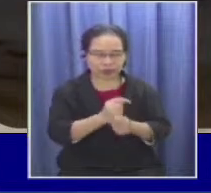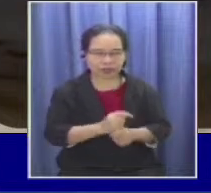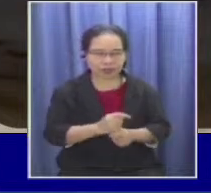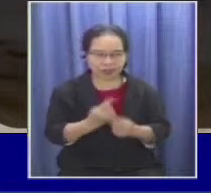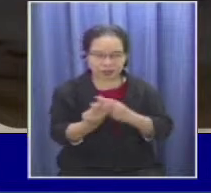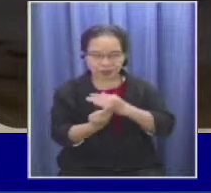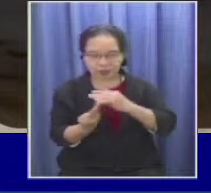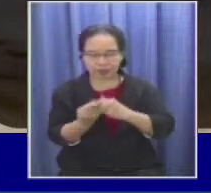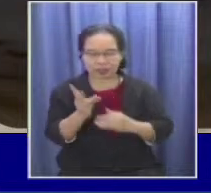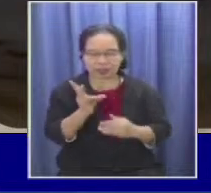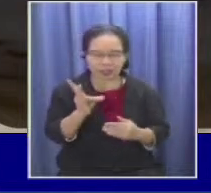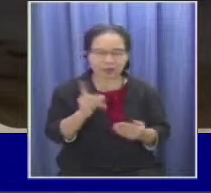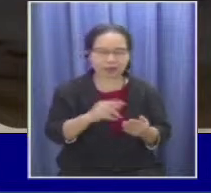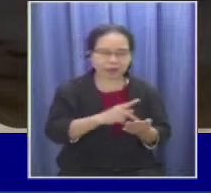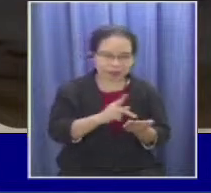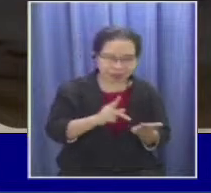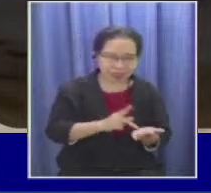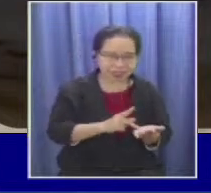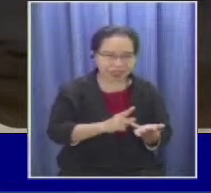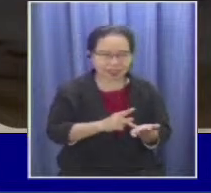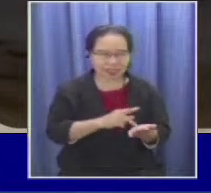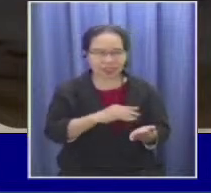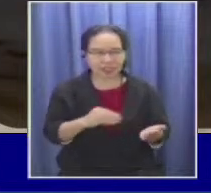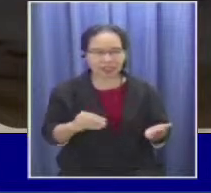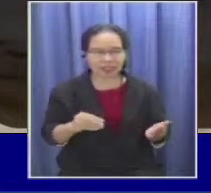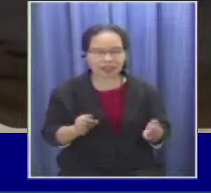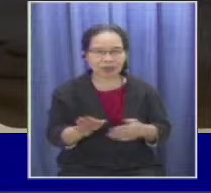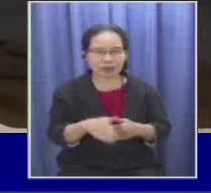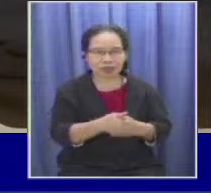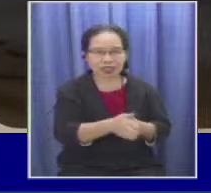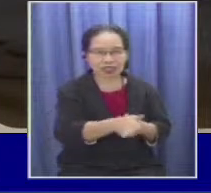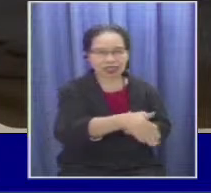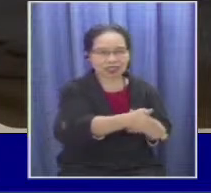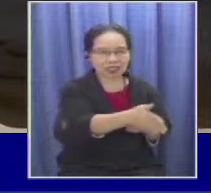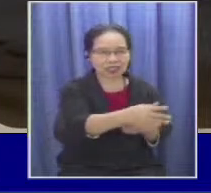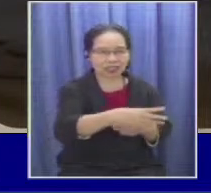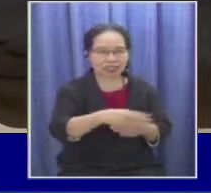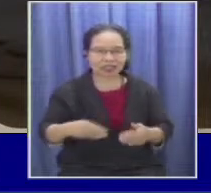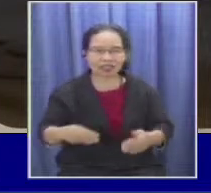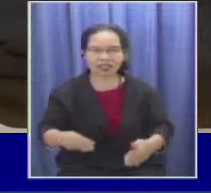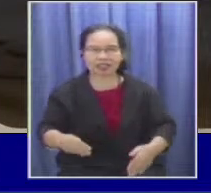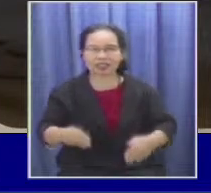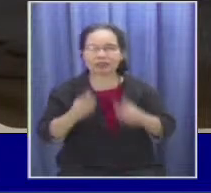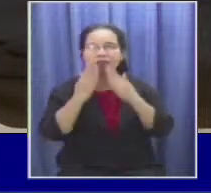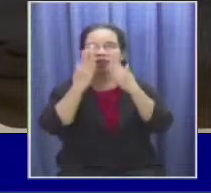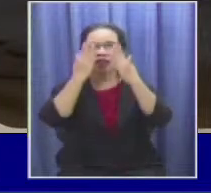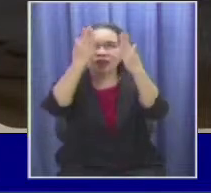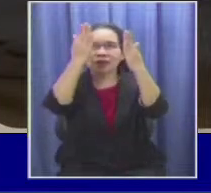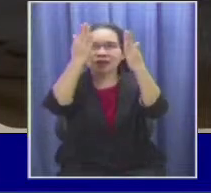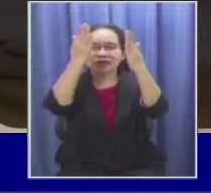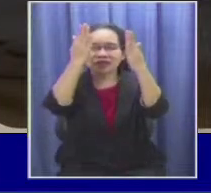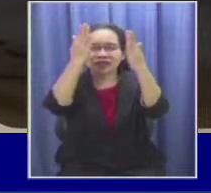na wɔma nipa baboro empemu no maduane wɔfa paano ne empataa no